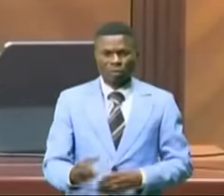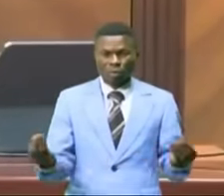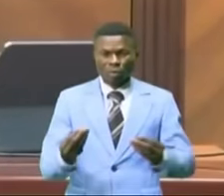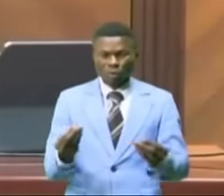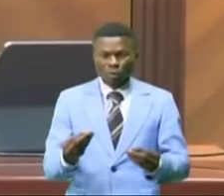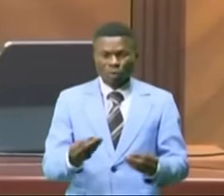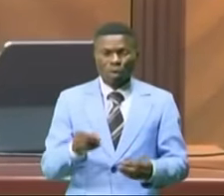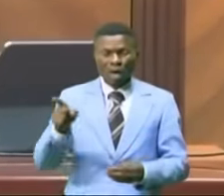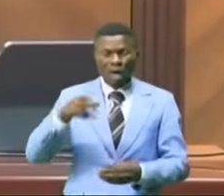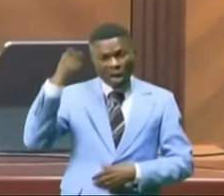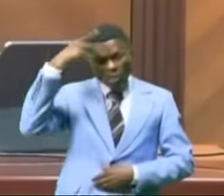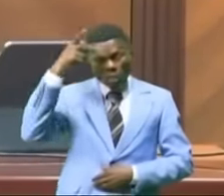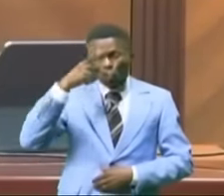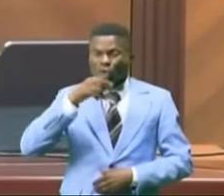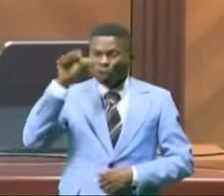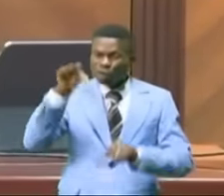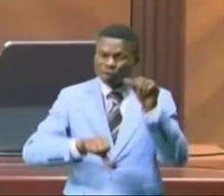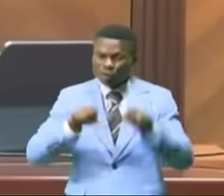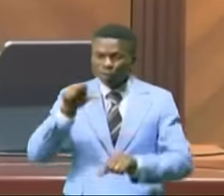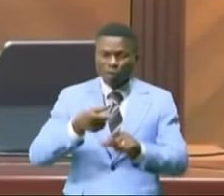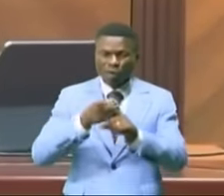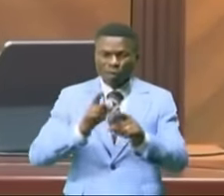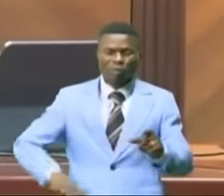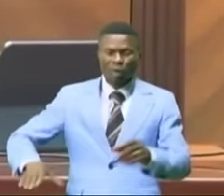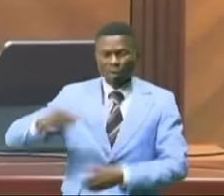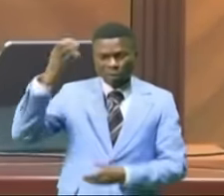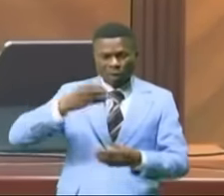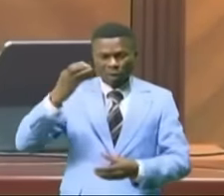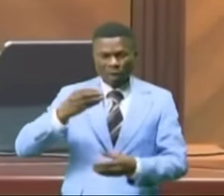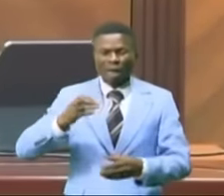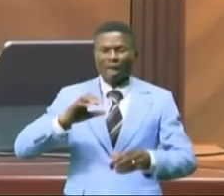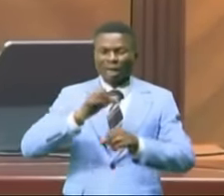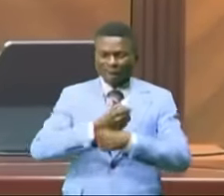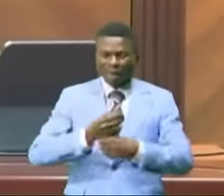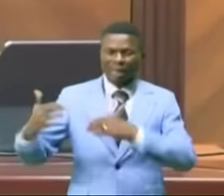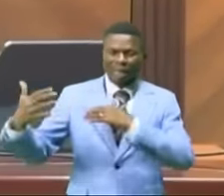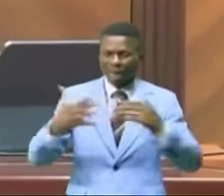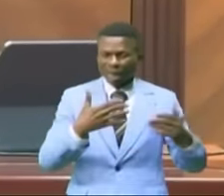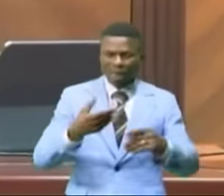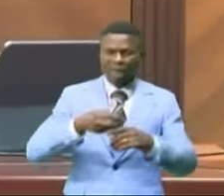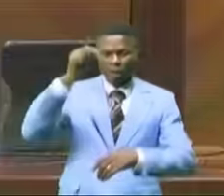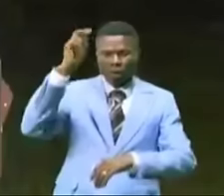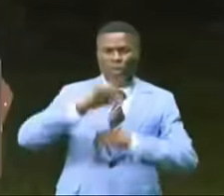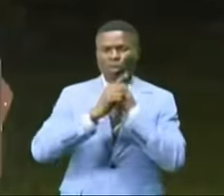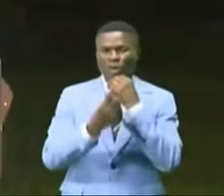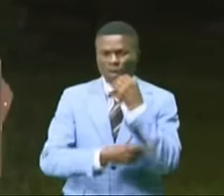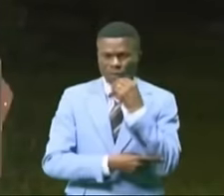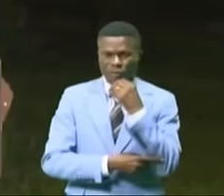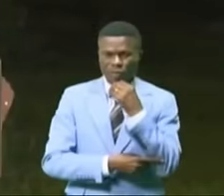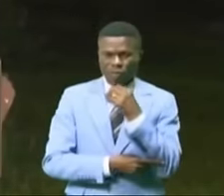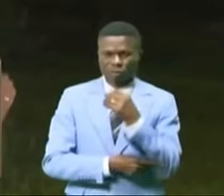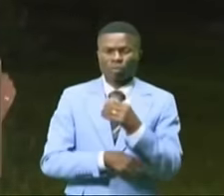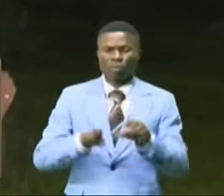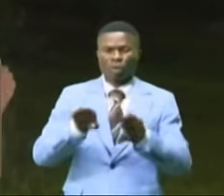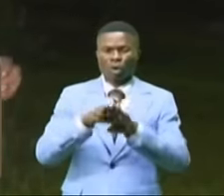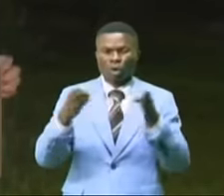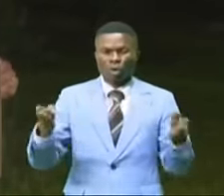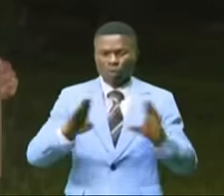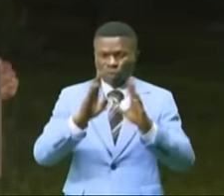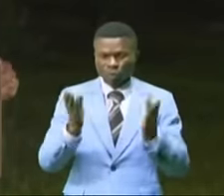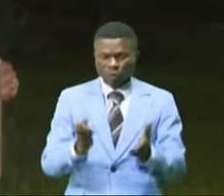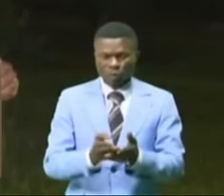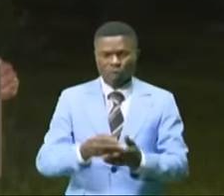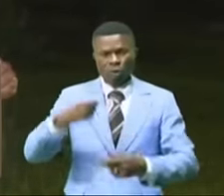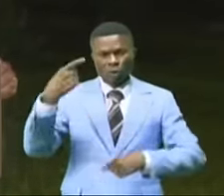du gouvernement rwandais, vrai commanditaire et acteur de l'agression nous imposée dans le Nord Kivu. L'ouverture de toute forme